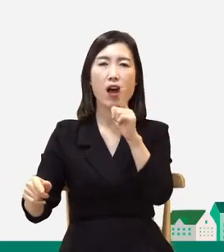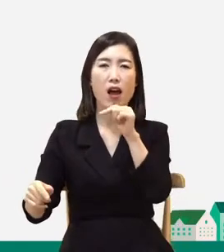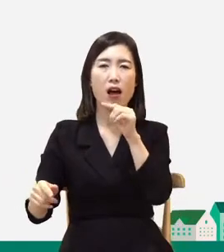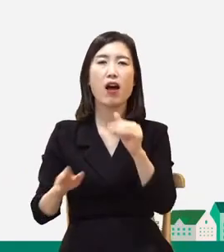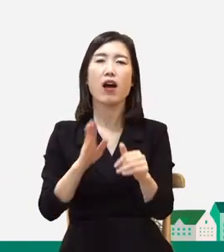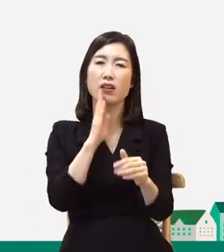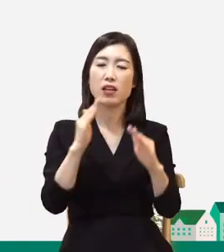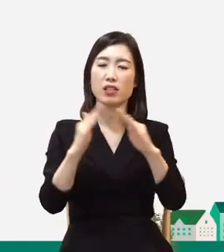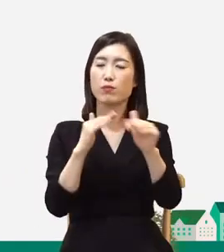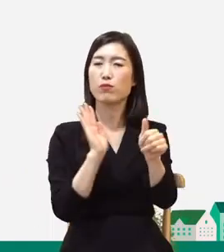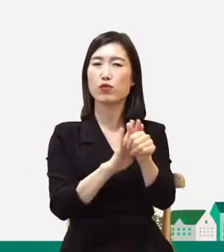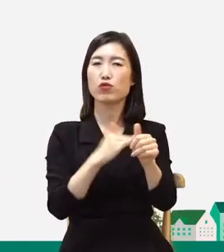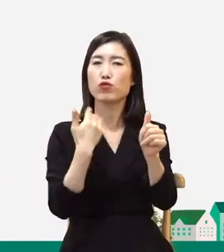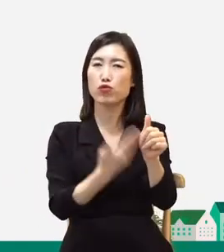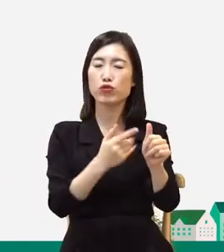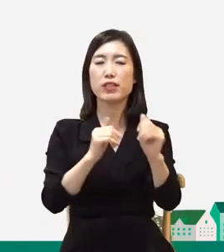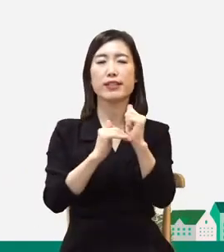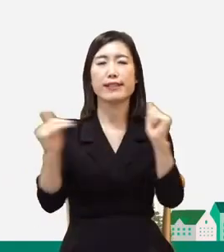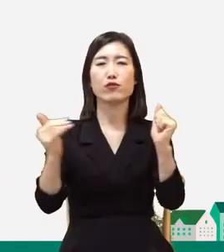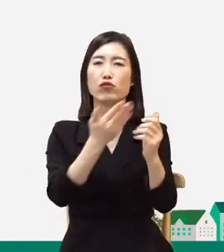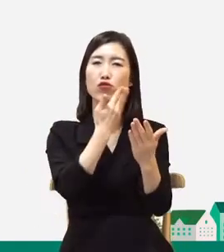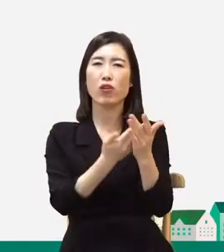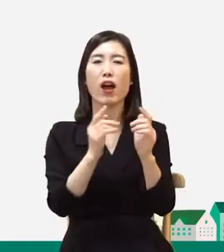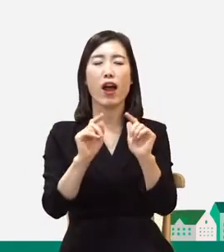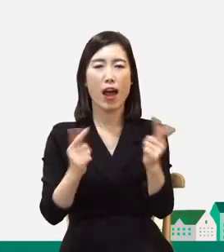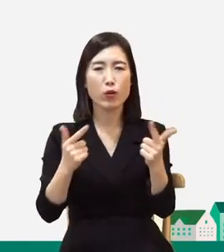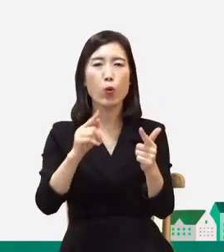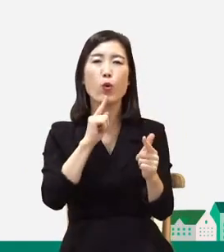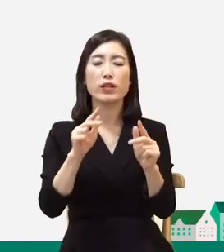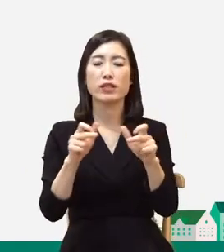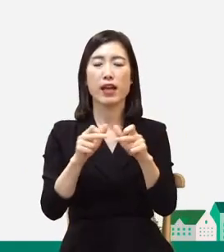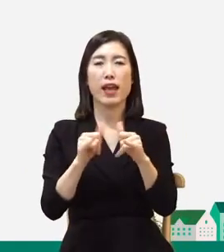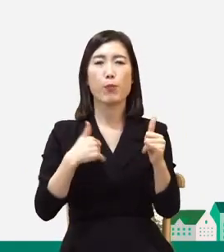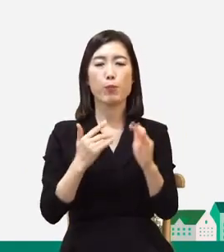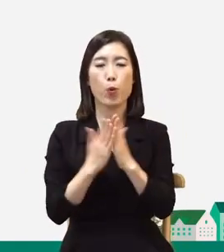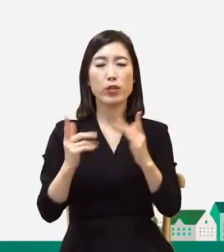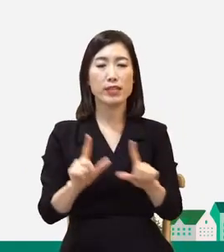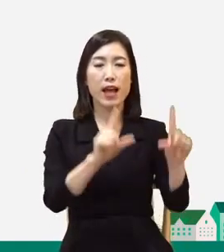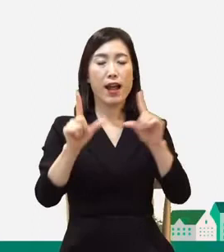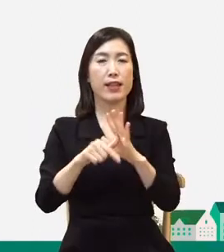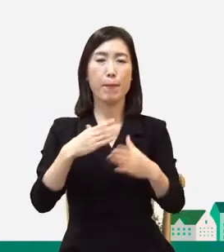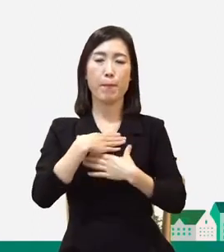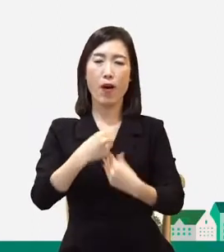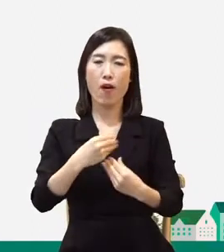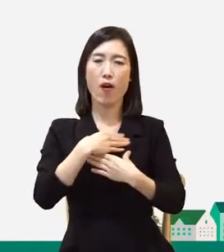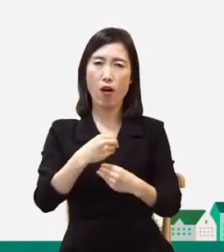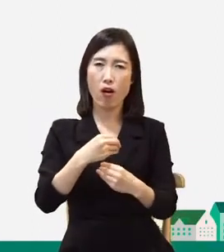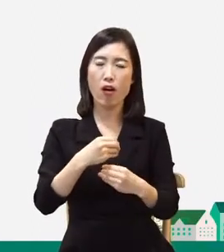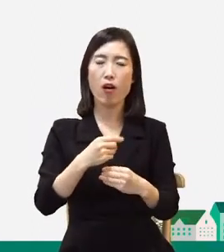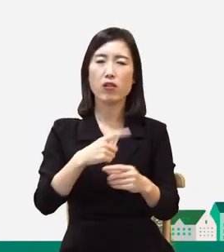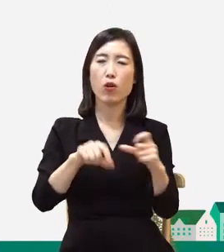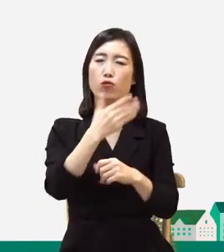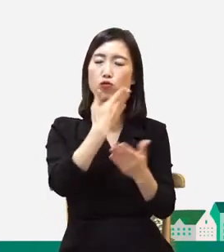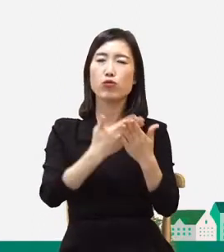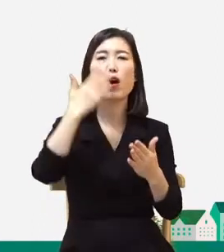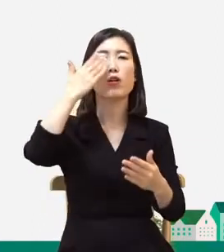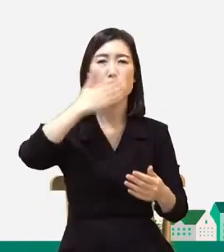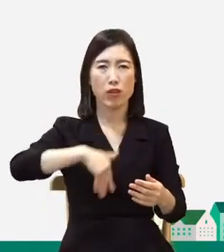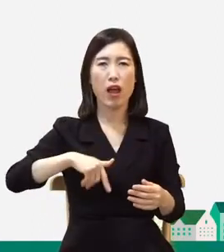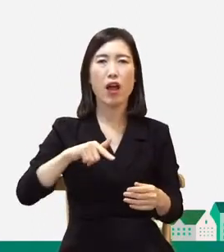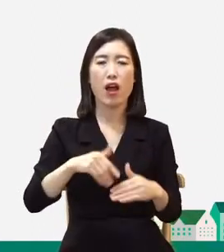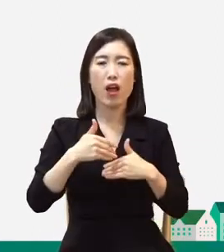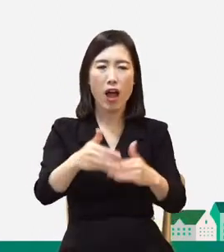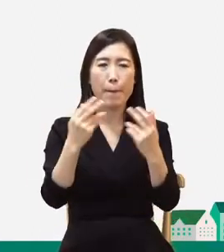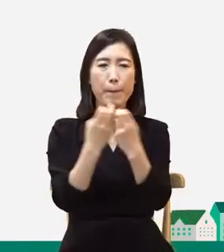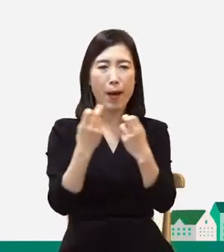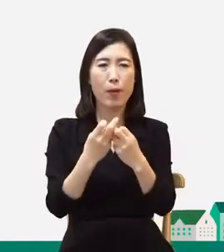아닌, 실제로 회원들이 삶을 유지하는데 필요가 된다면은 어떤 방향으로 진행을 해도 괜찮구나라는